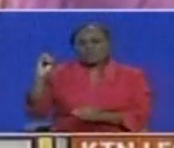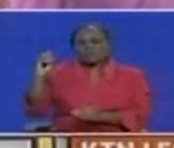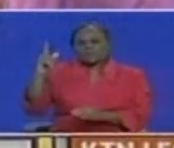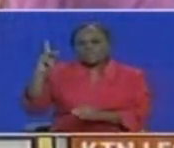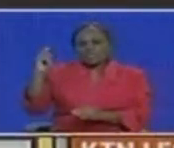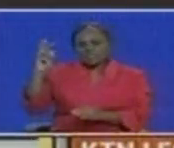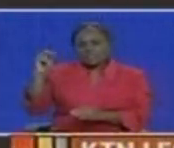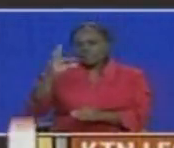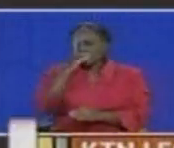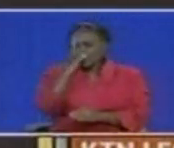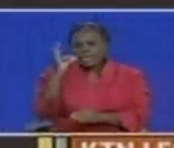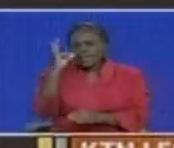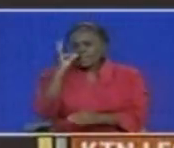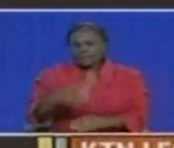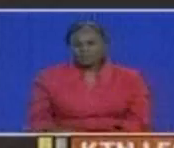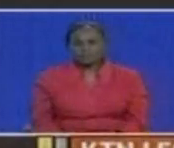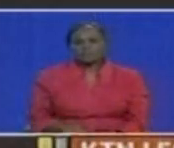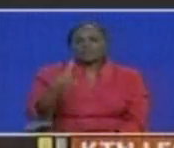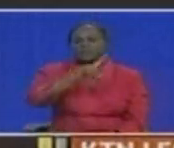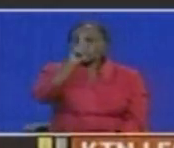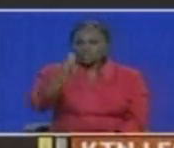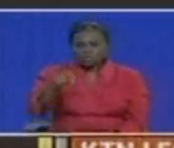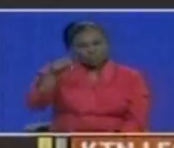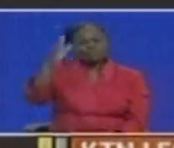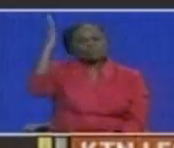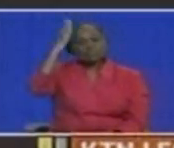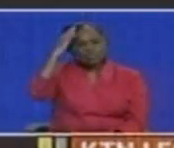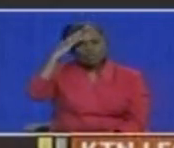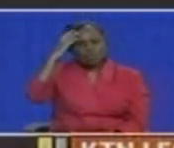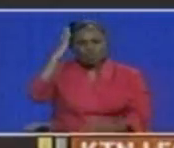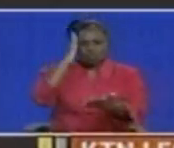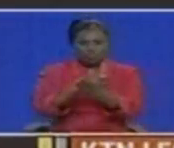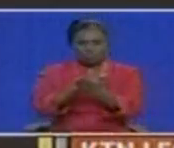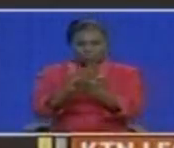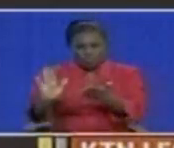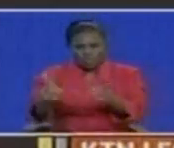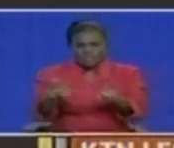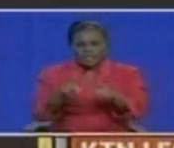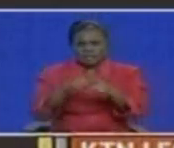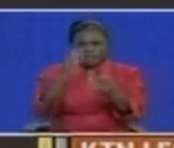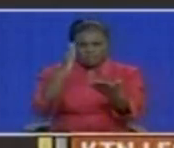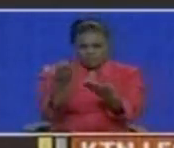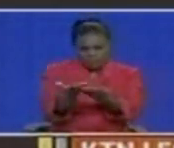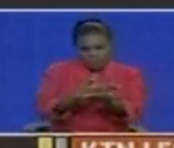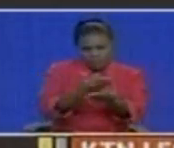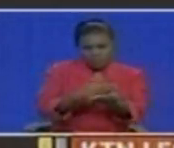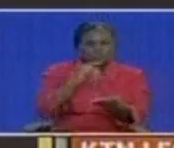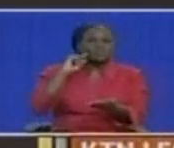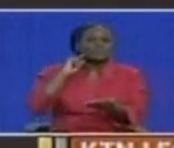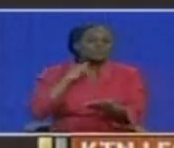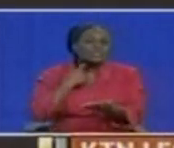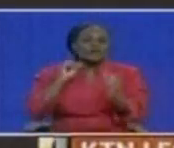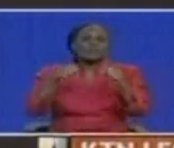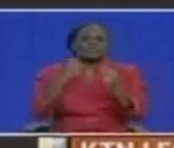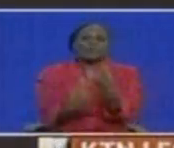Mwiga, Nyeri. Je, wajua kuwa mhogo na viazi vitamu vinaweza kupikwa bila ya kutumia